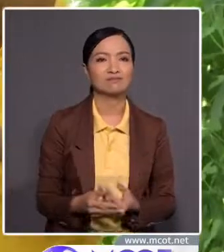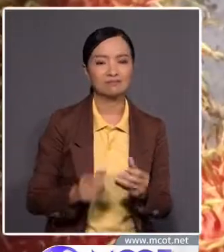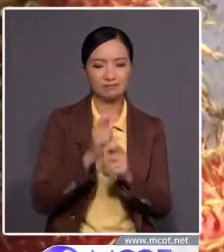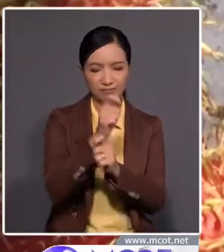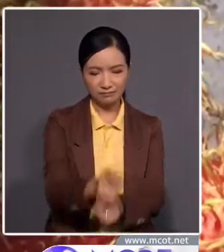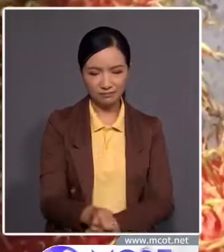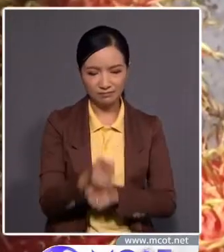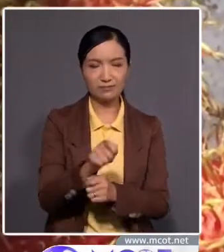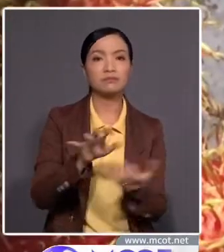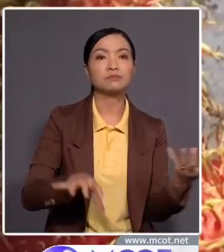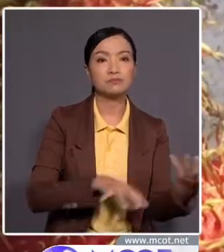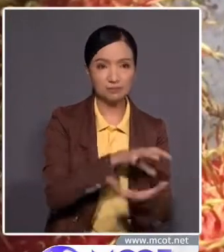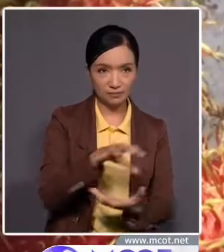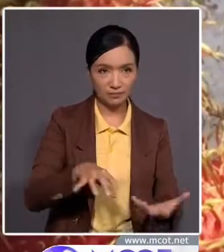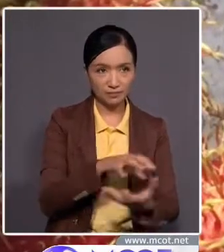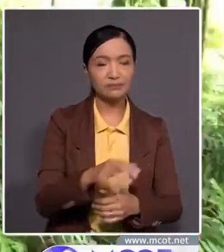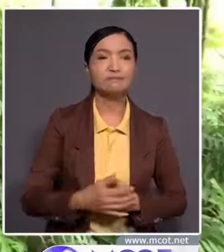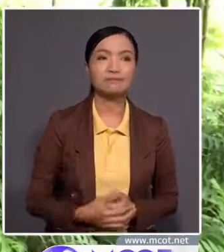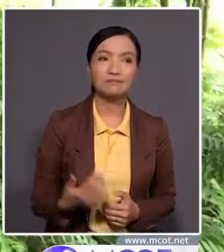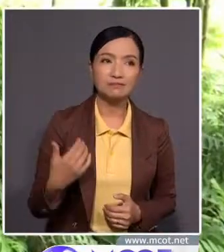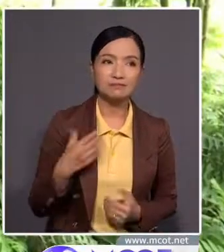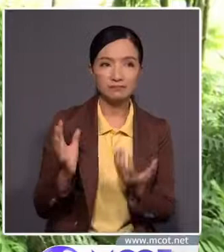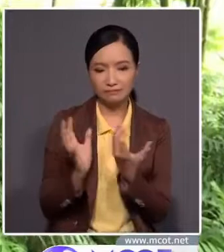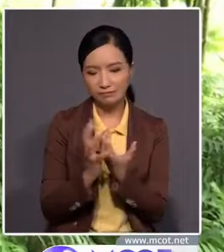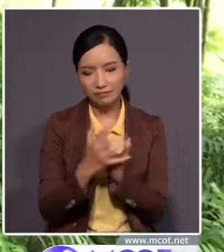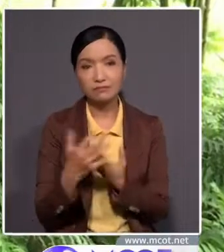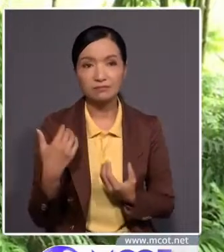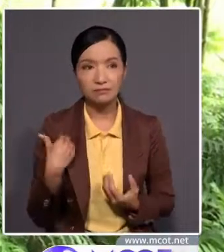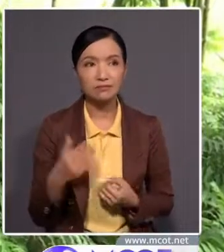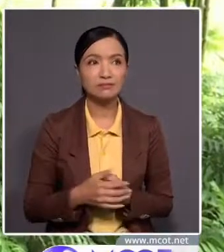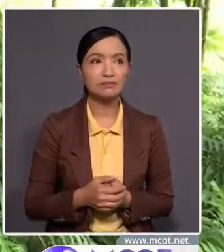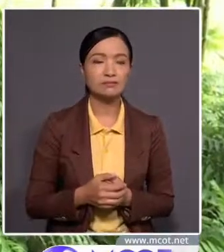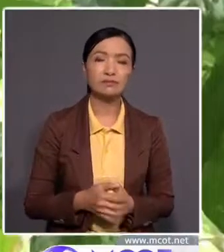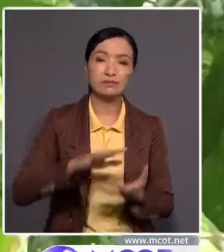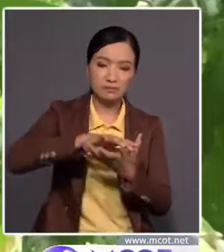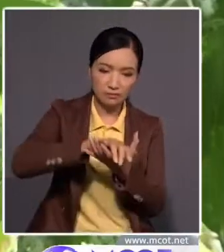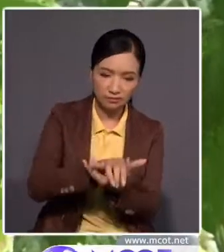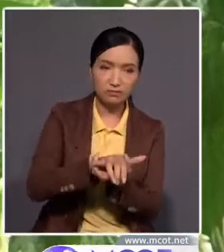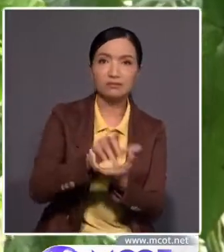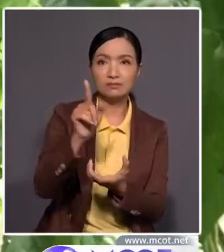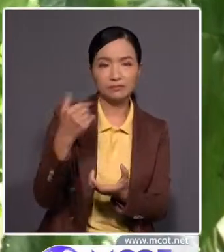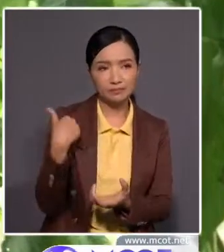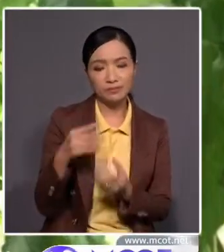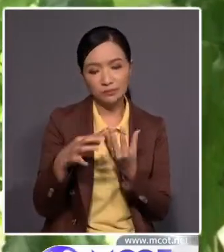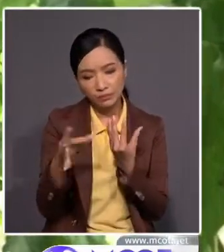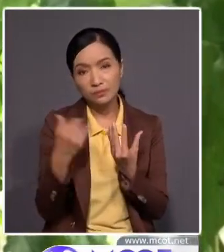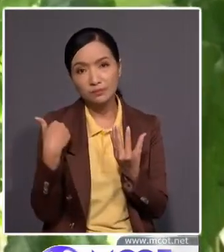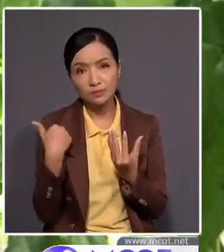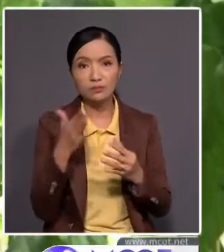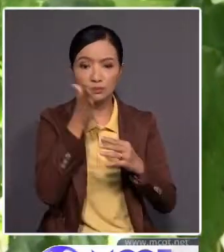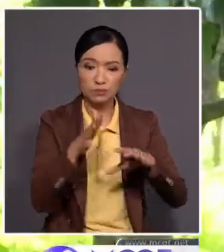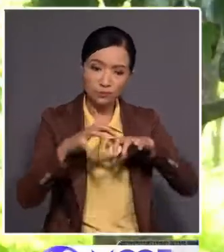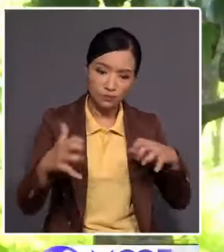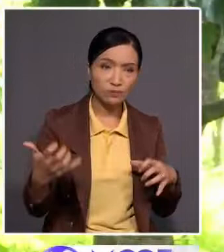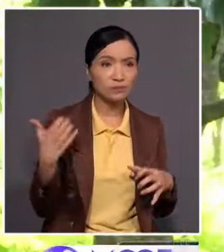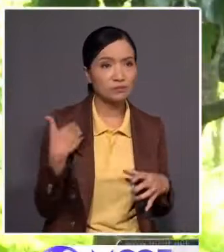านครับ อ๋ออ ย่างน้อยเขามีทั้งผักเราถึงหน้ากระท้อนอยากกินกระท้อนก็ ม ีอยากกินเงาะก็มีทุเรียนก็มีมังคุ